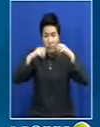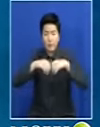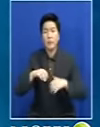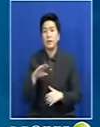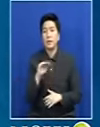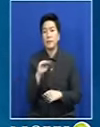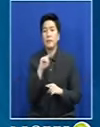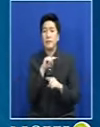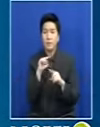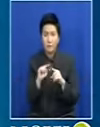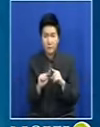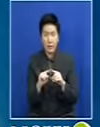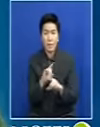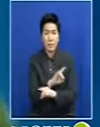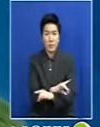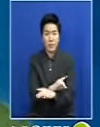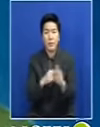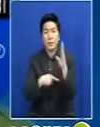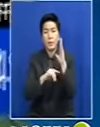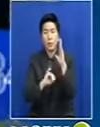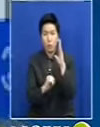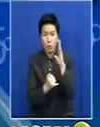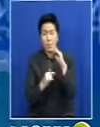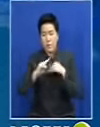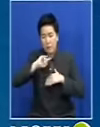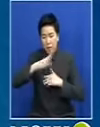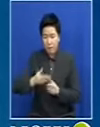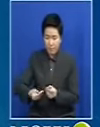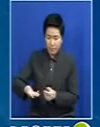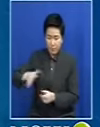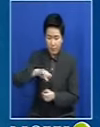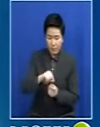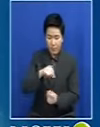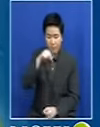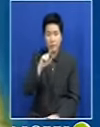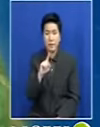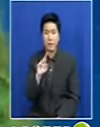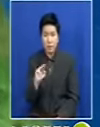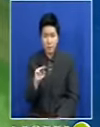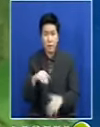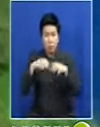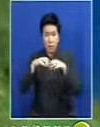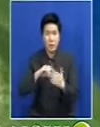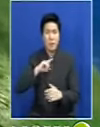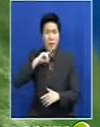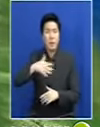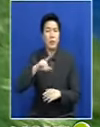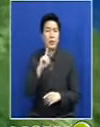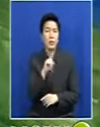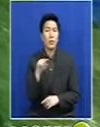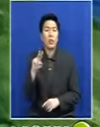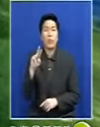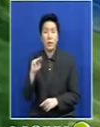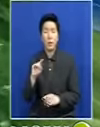ร้อยละ40ของพื้นที่เพชรบุรีประจวบคีรีขันธ์ทะเลมีคลื่นสูง1เมตรบริเวณที่มีฝนฟ้าคะนองคลื่นสูง 1-2 เมตร